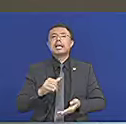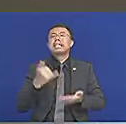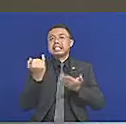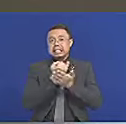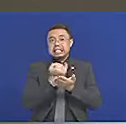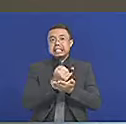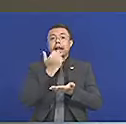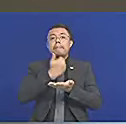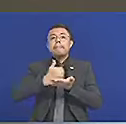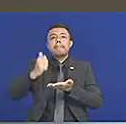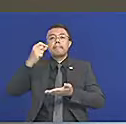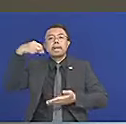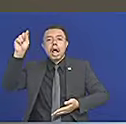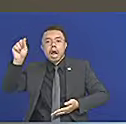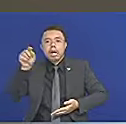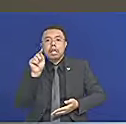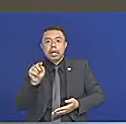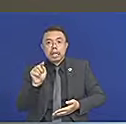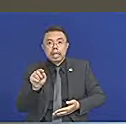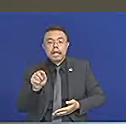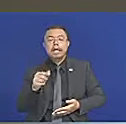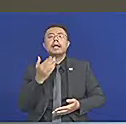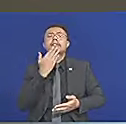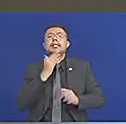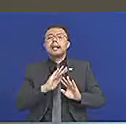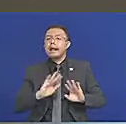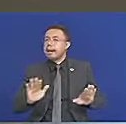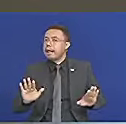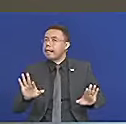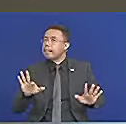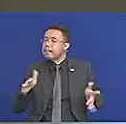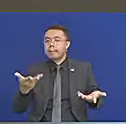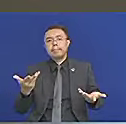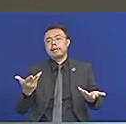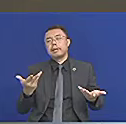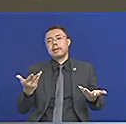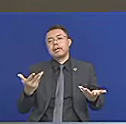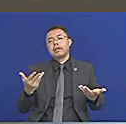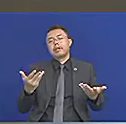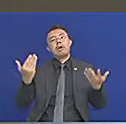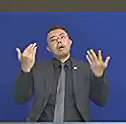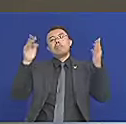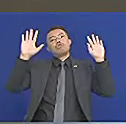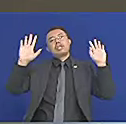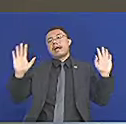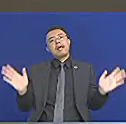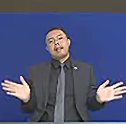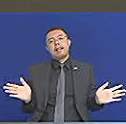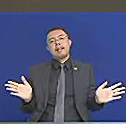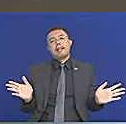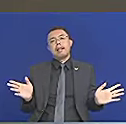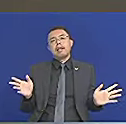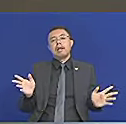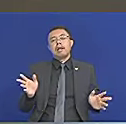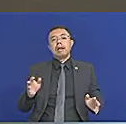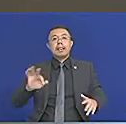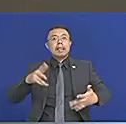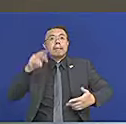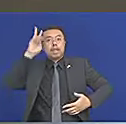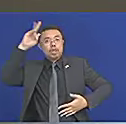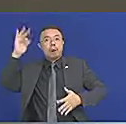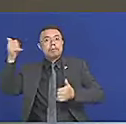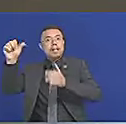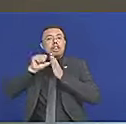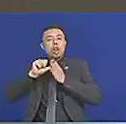Injil yang benar itu sederhana, tapi mustahil. Oleh pertolongan Tuhan tidak mustahil. Apa